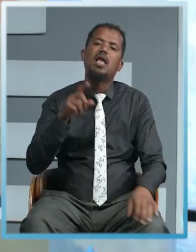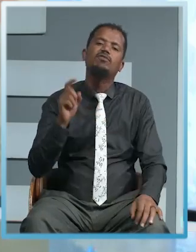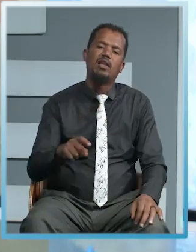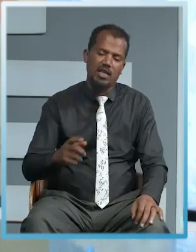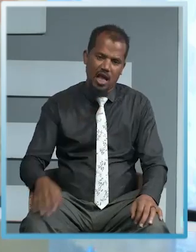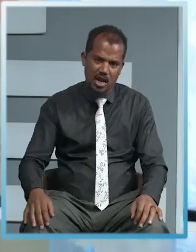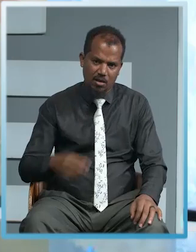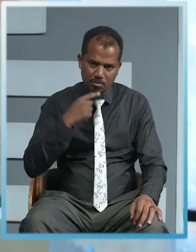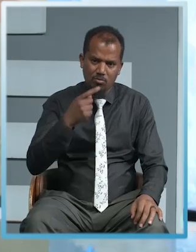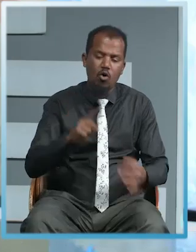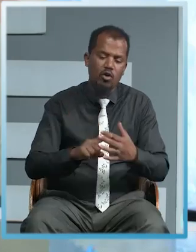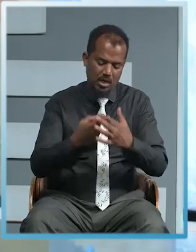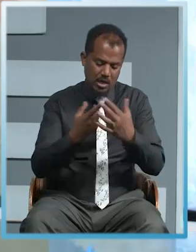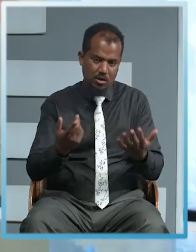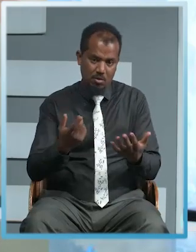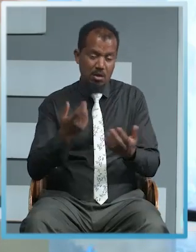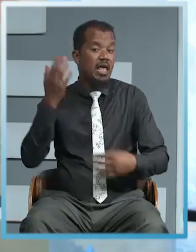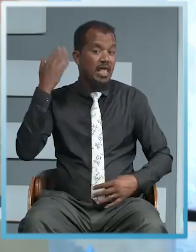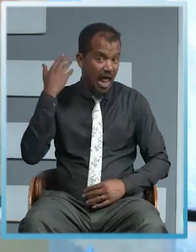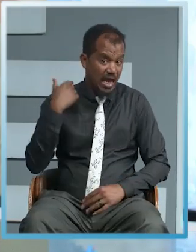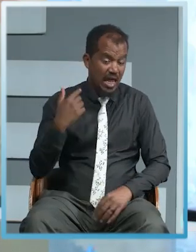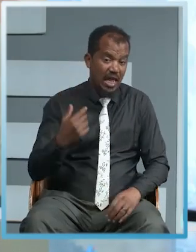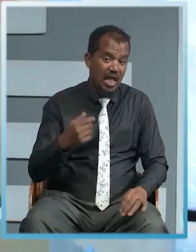ያስፈልጋል ብሎ ነው የተነሳው ማለት ነውና ያኔ